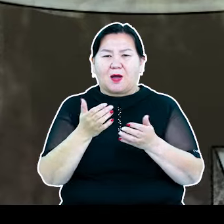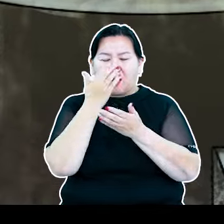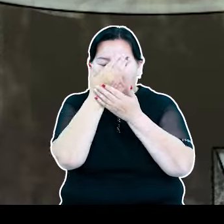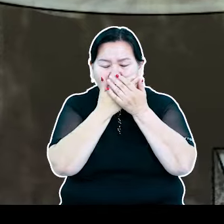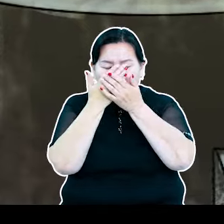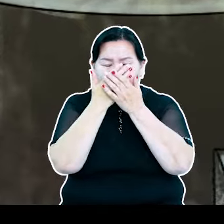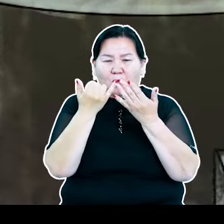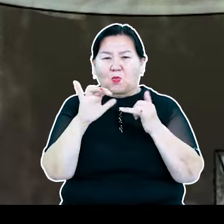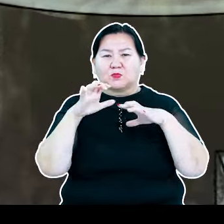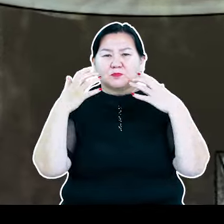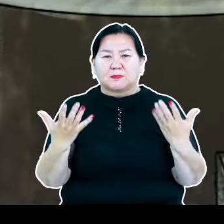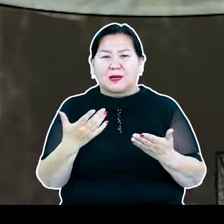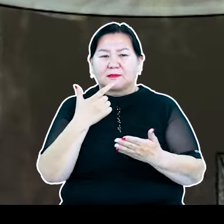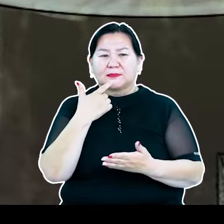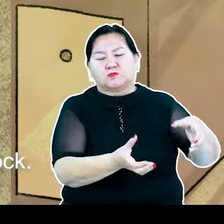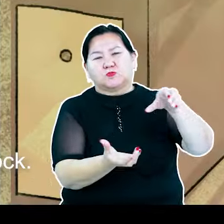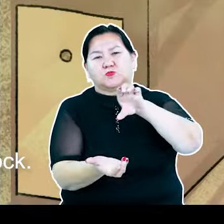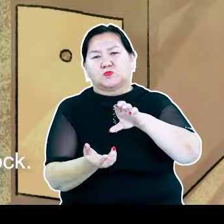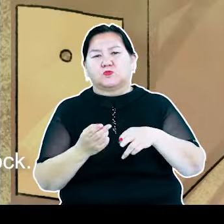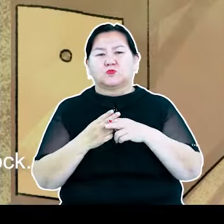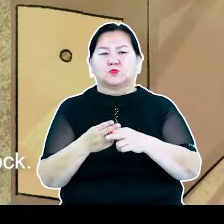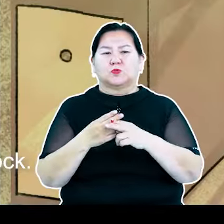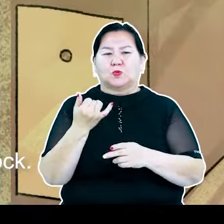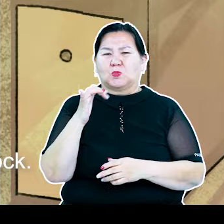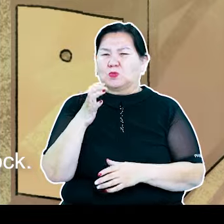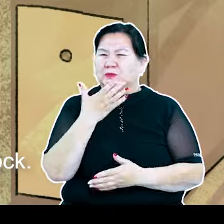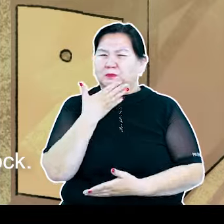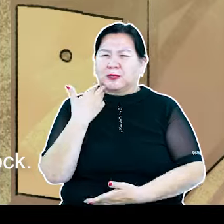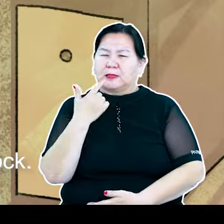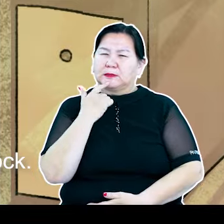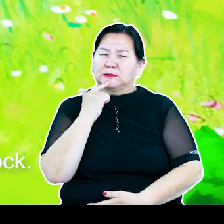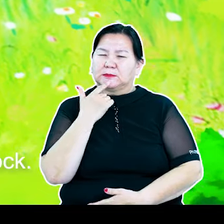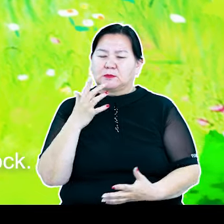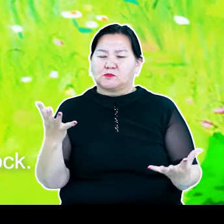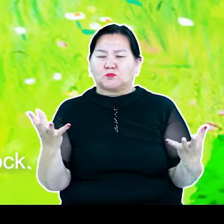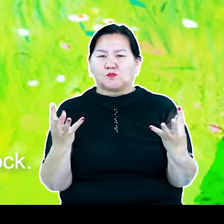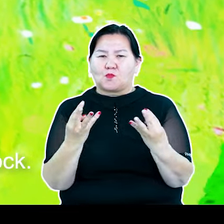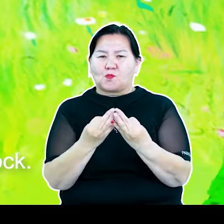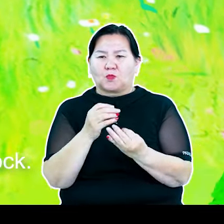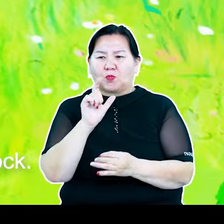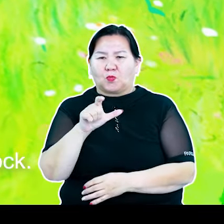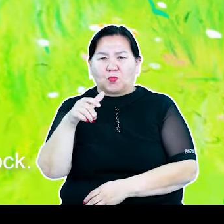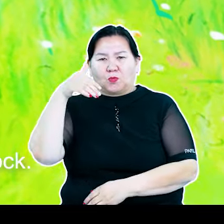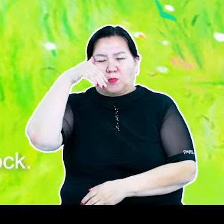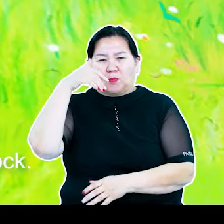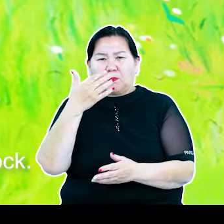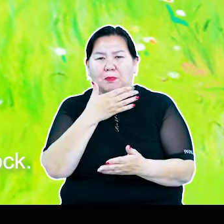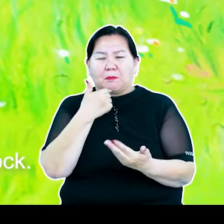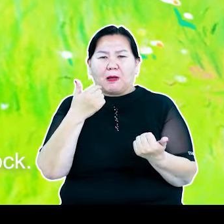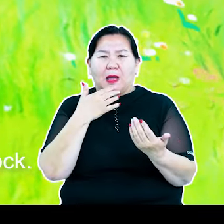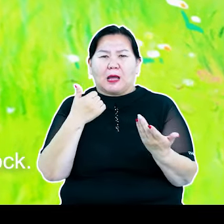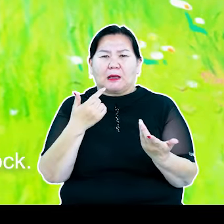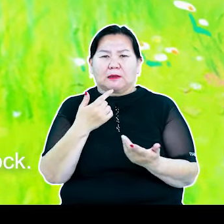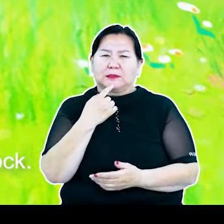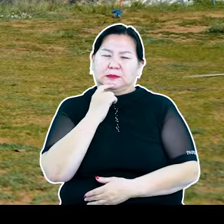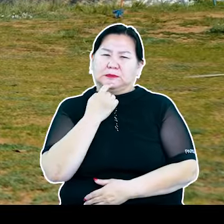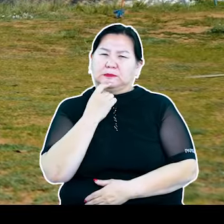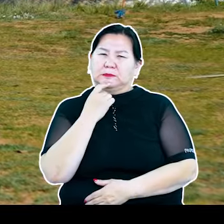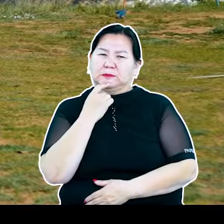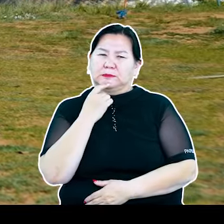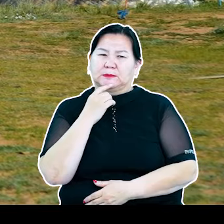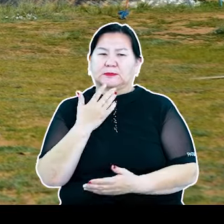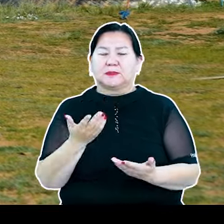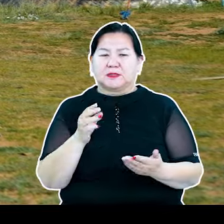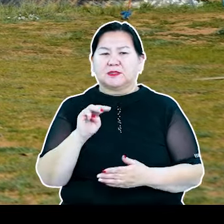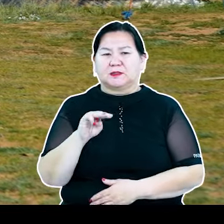чадахгүй. Ястаа хэцүү болох нь вэ штэ. Усгүй болчихвол газар дэлхий хатаж хүм малгүй харангатаад их л хэцүүх юм болох бах та.